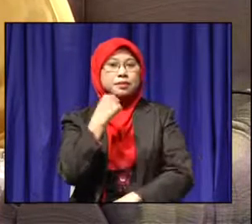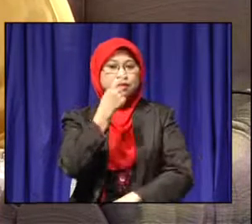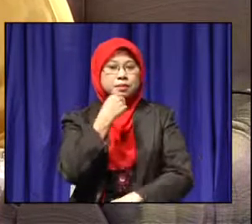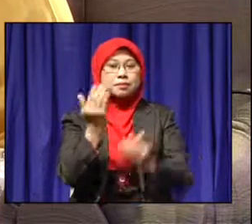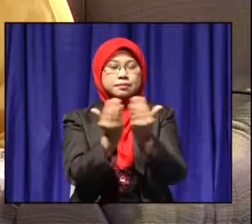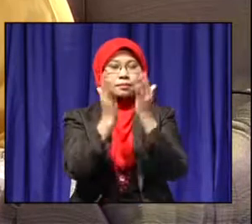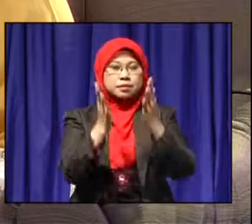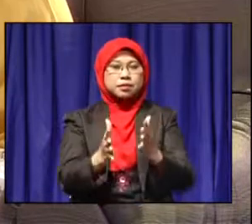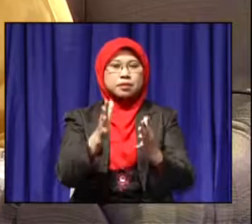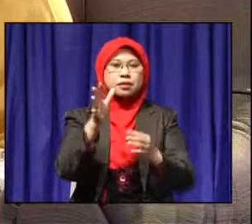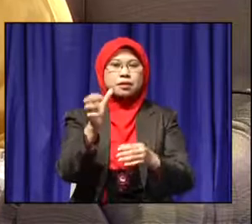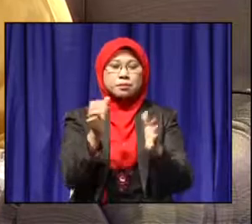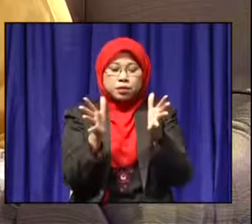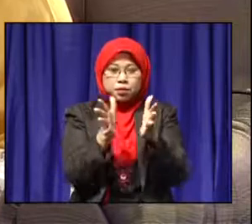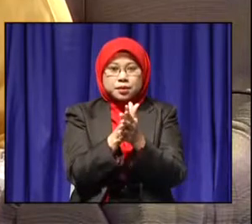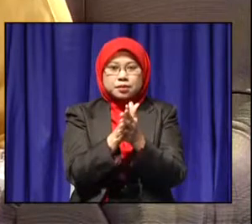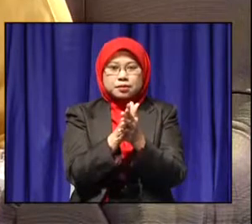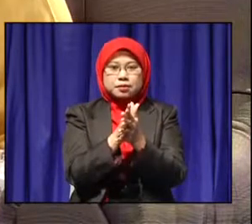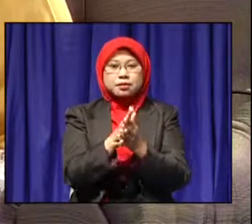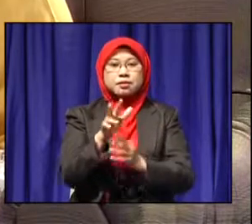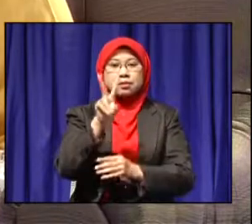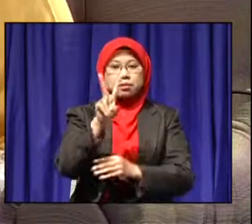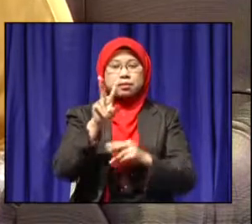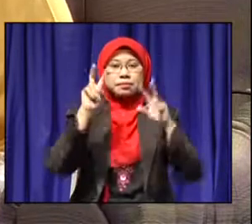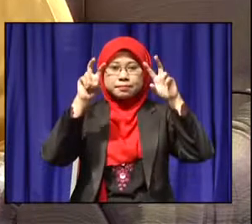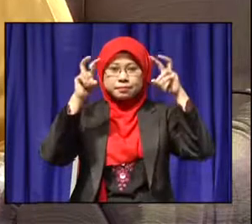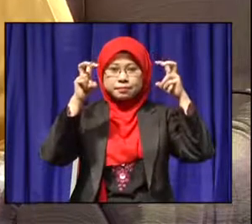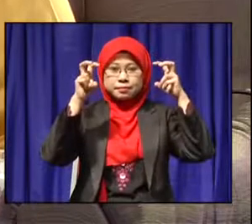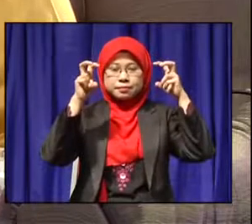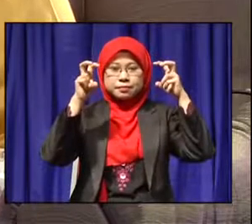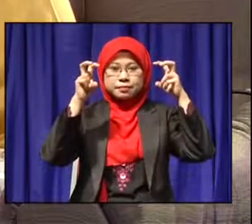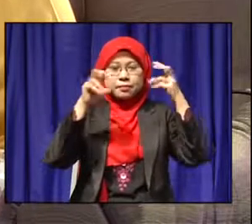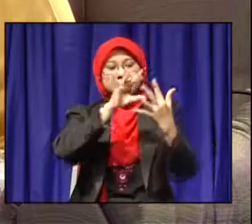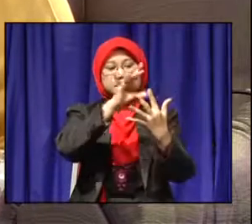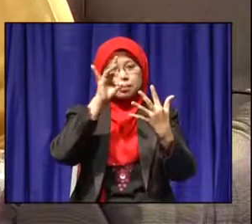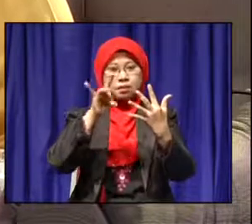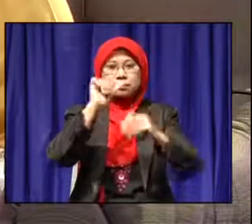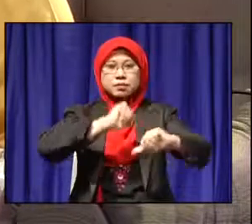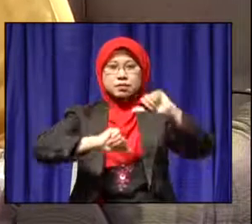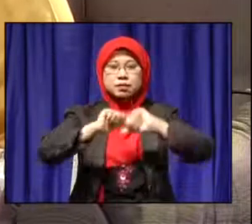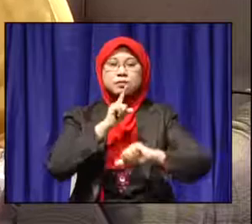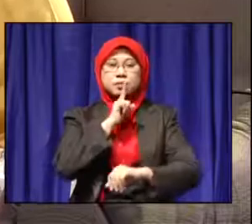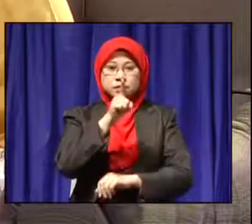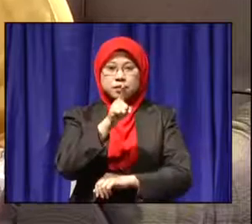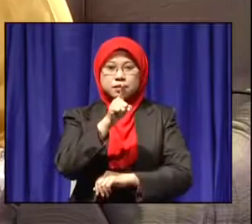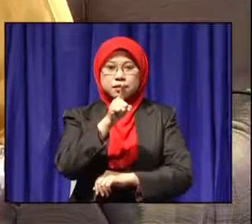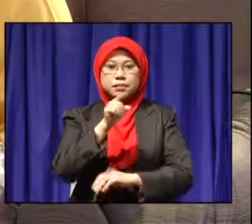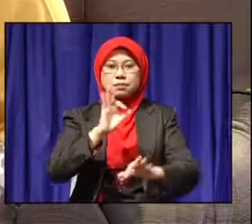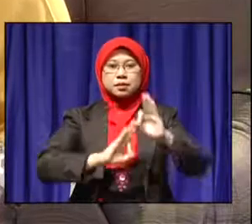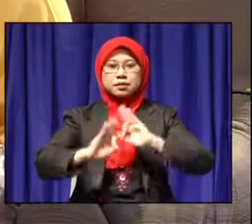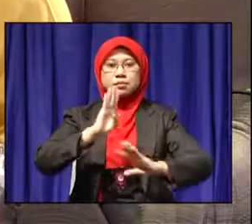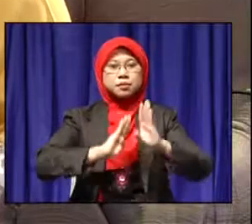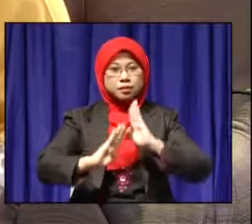yang mengambil kombinasi kombinasi dua mata pelajaran elektis Sule sama ada fisik kimia atau biologi